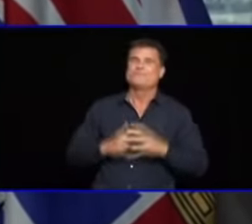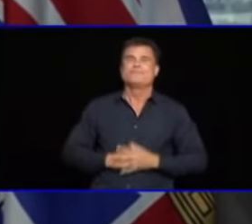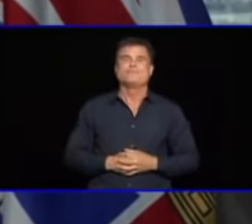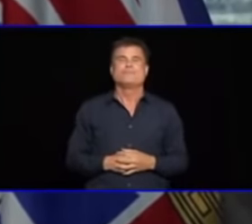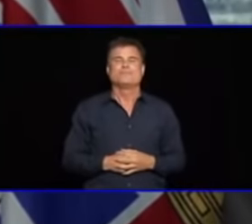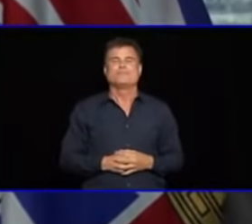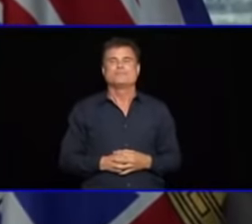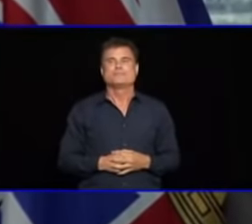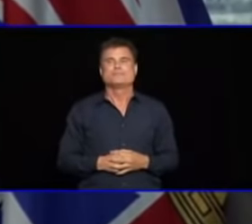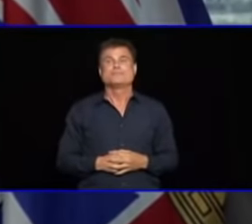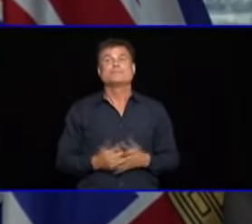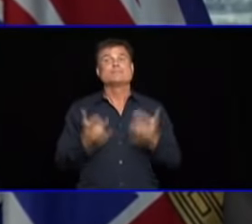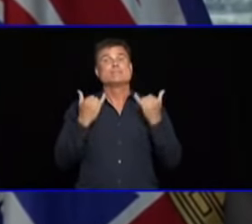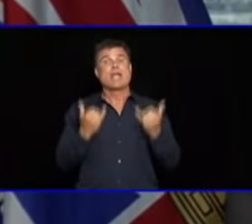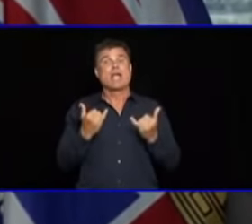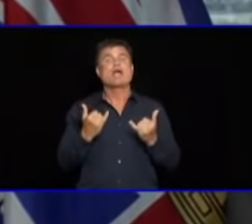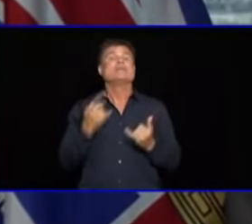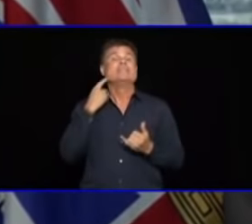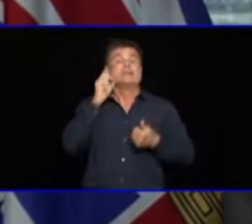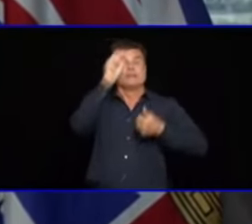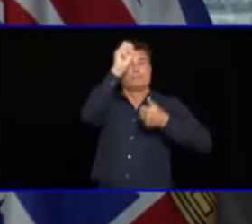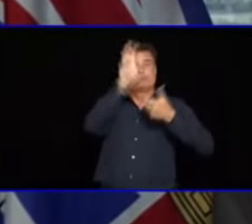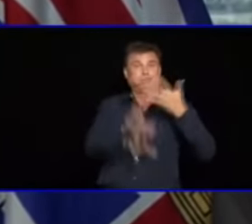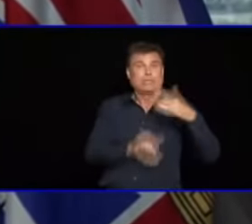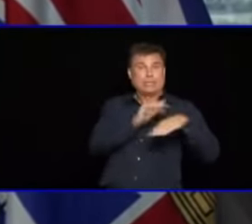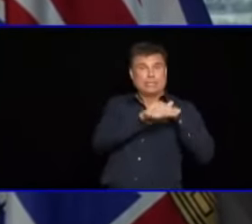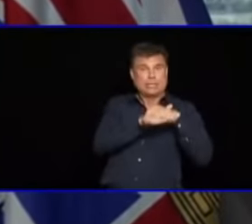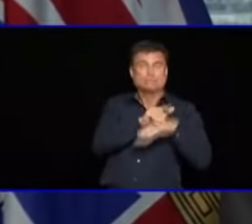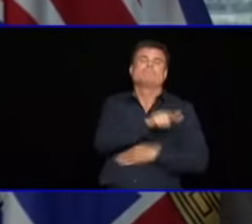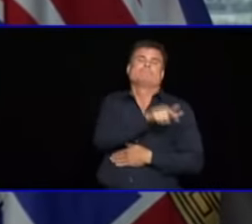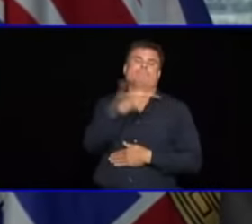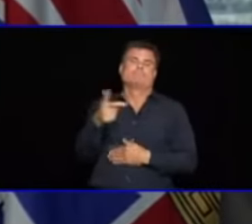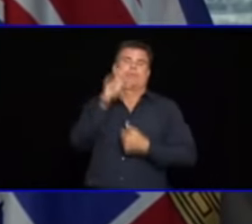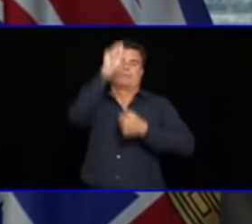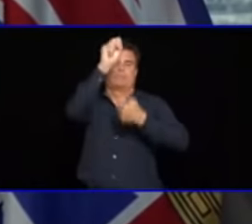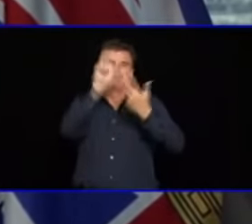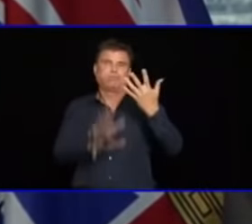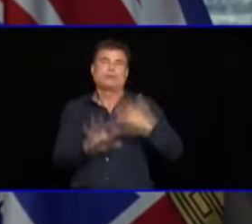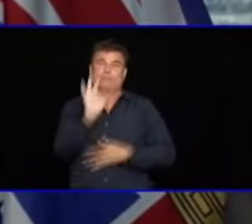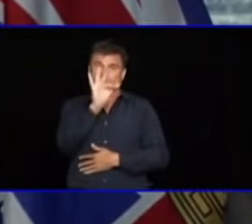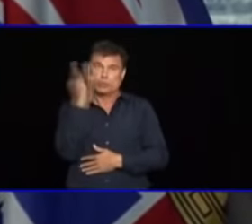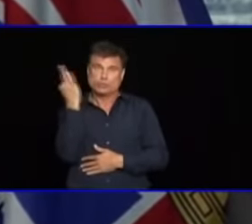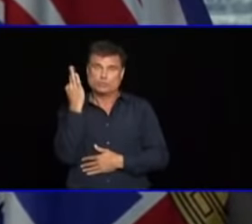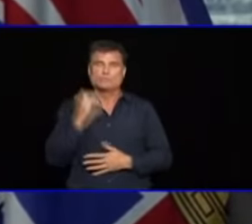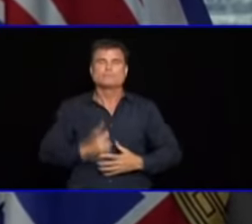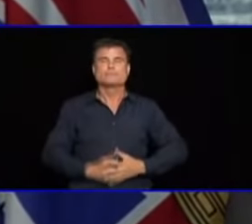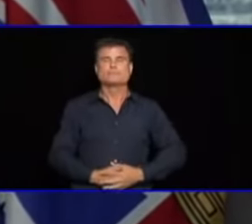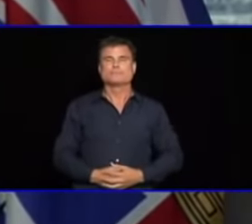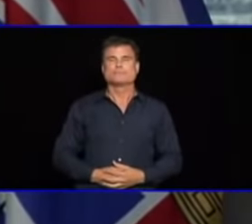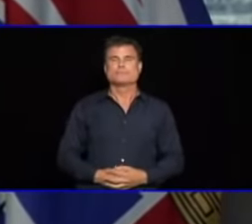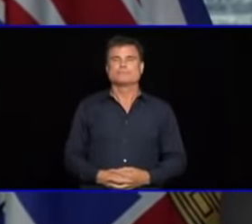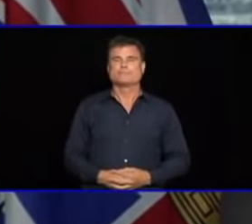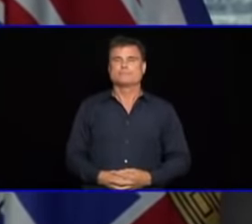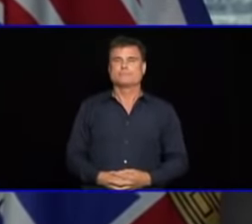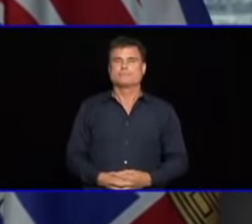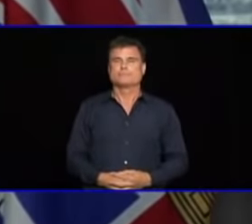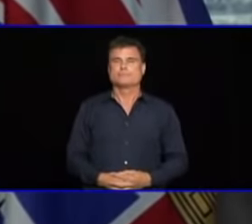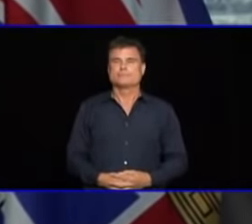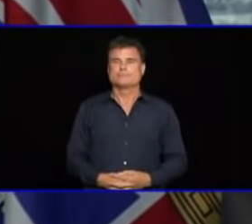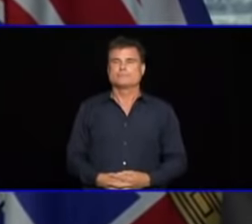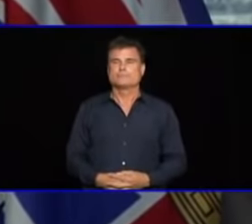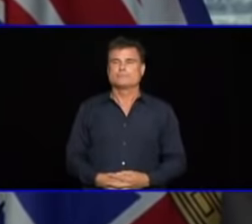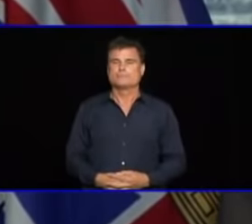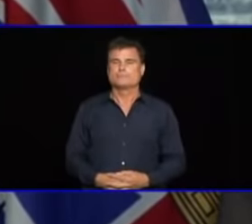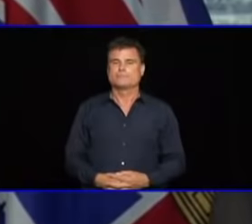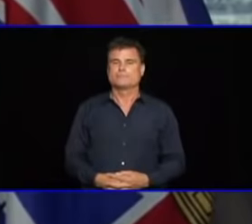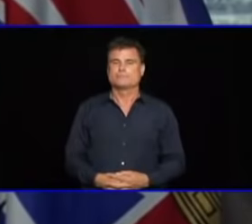nous annonçons 80 nouveaux cas qui ont testé positifs pour COVID-19, pour un total de 6 041 cas en Colombie-Britannique. Nous